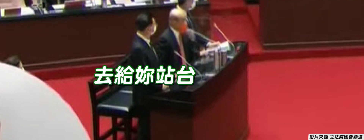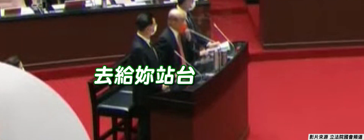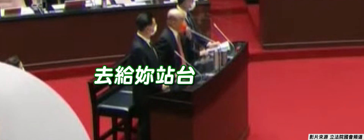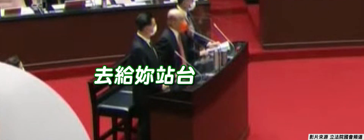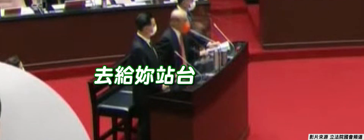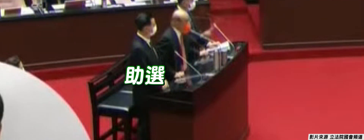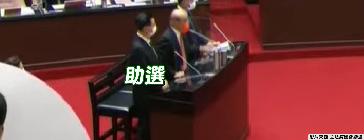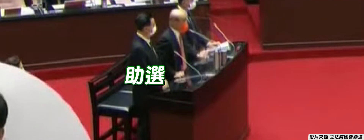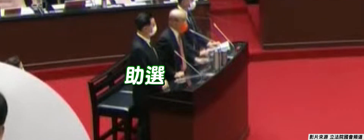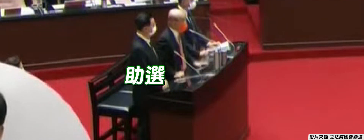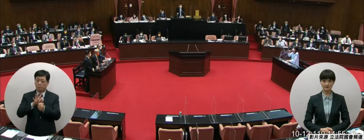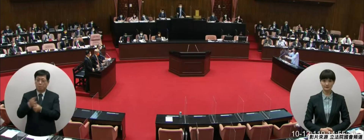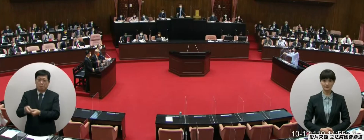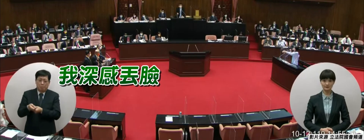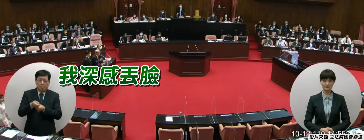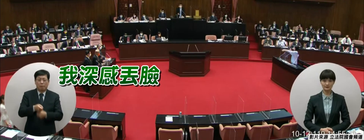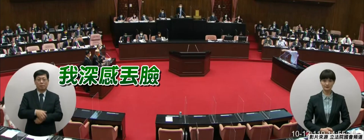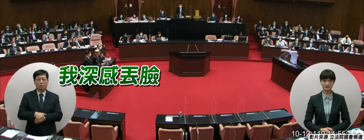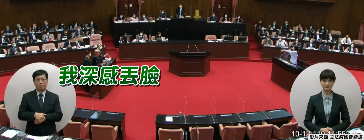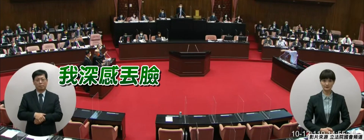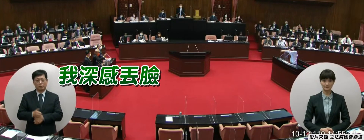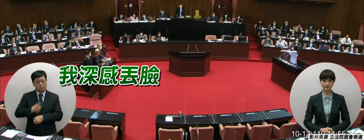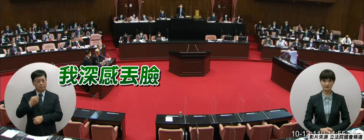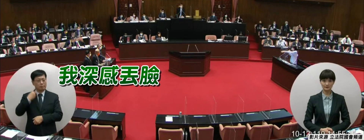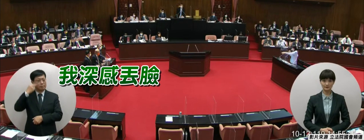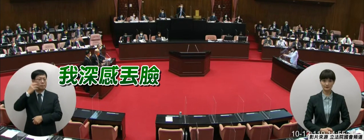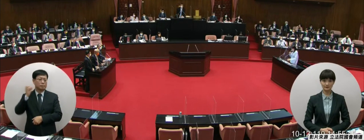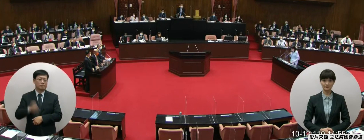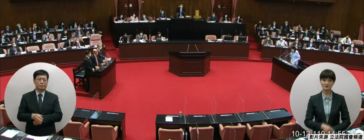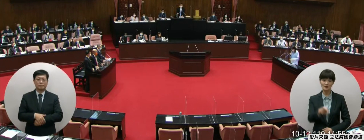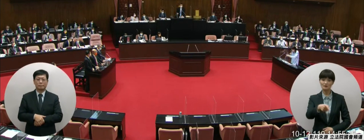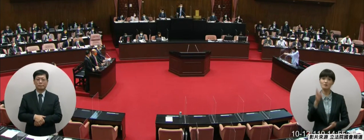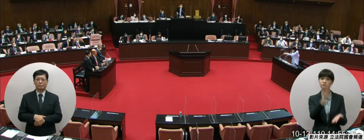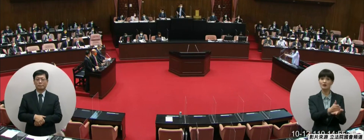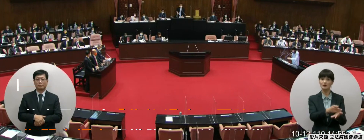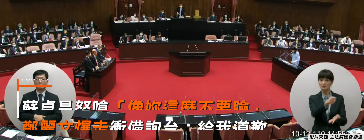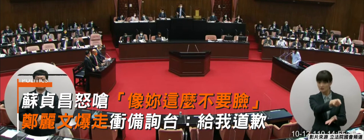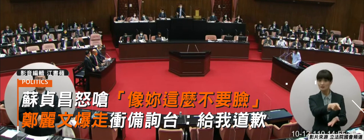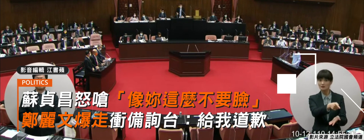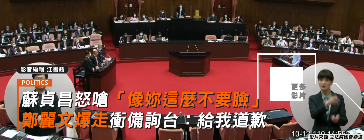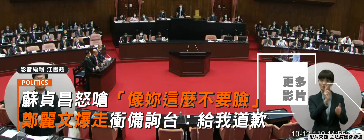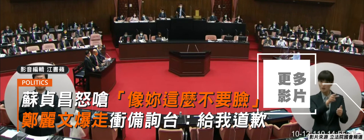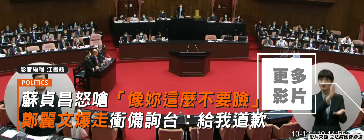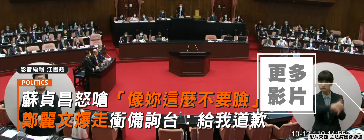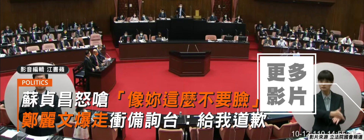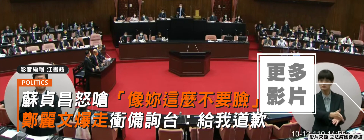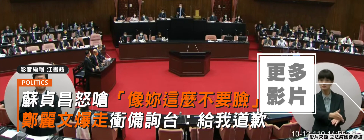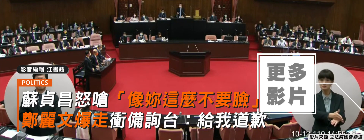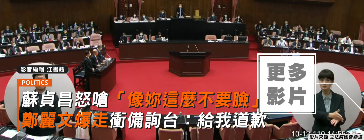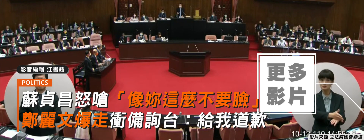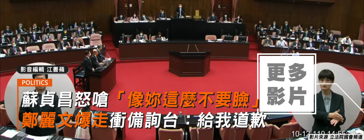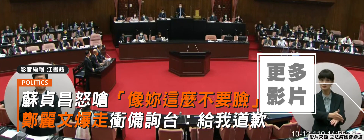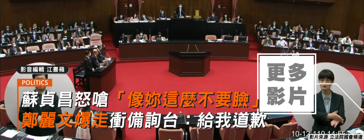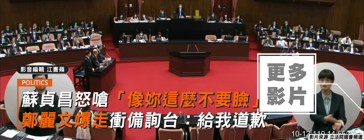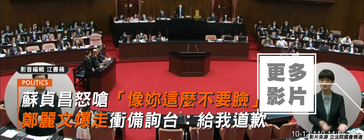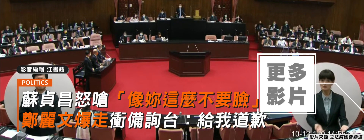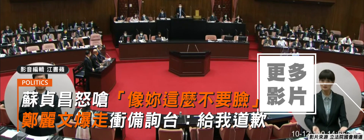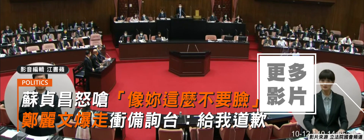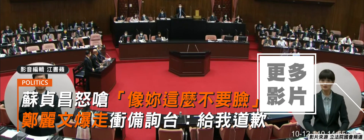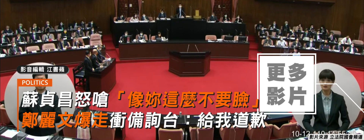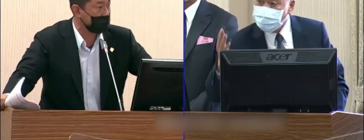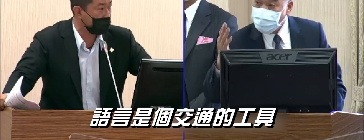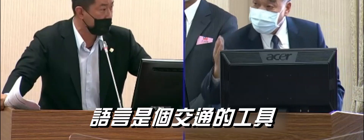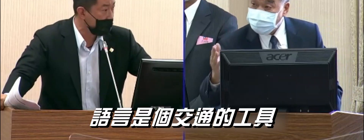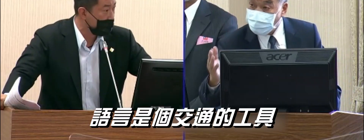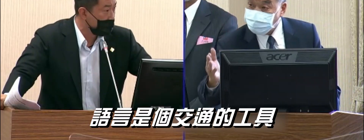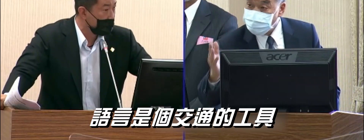你站台助选。 哎，他，你要不要制止他一下？你要不要制止他一下？ 好，来来，先暂停了，好不好？时间先暂停